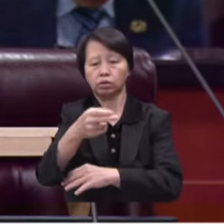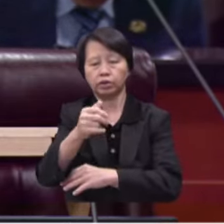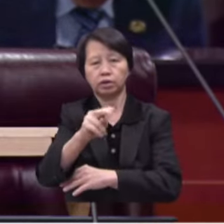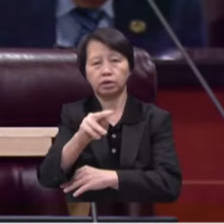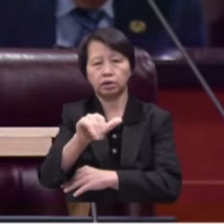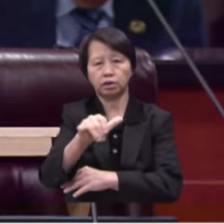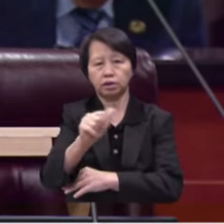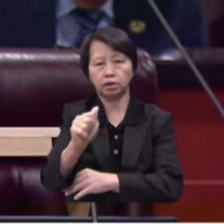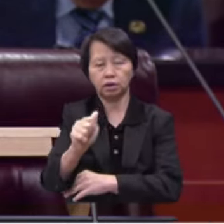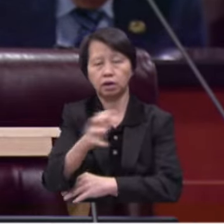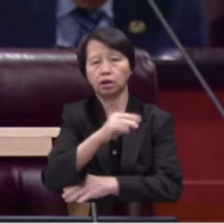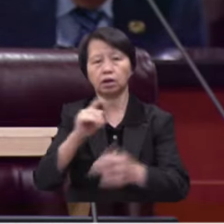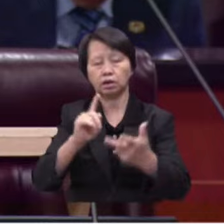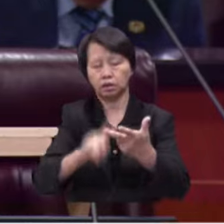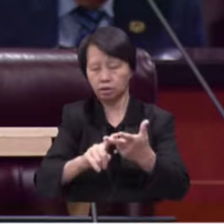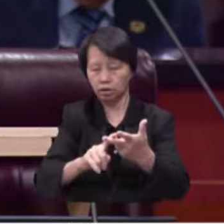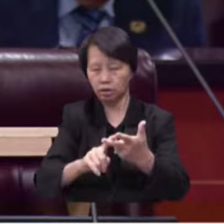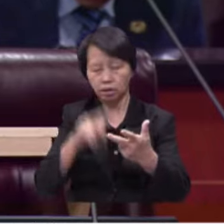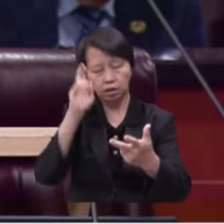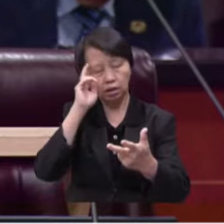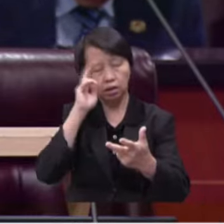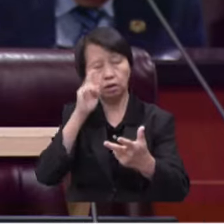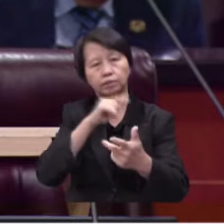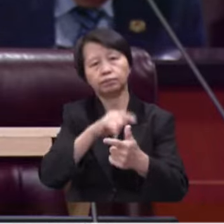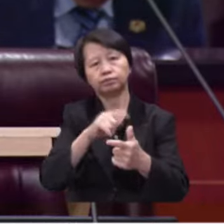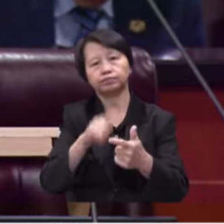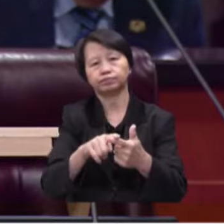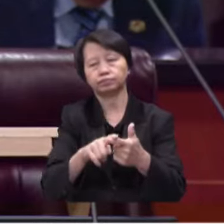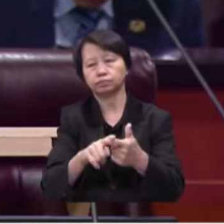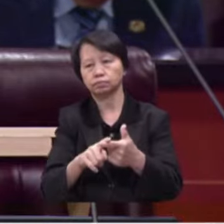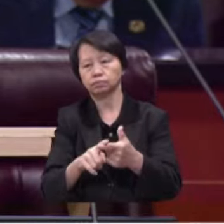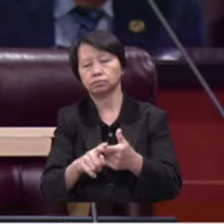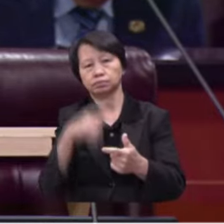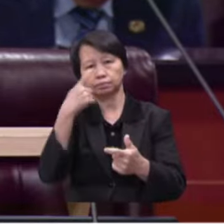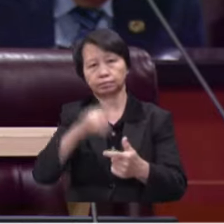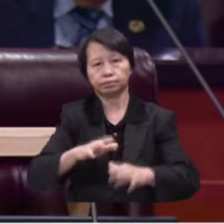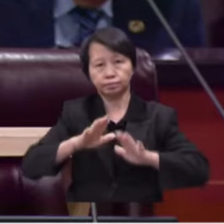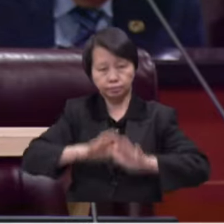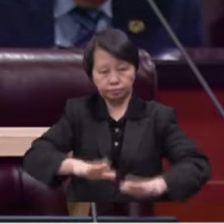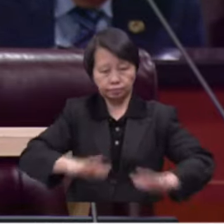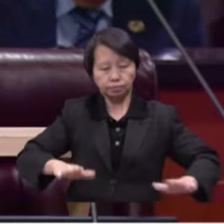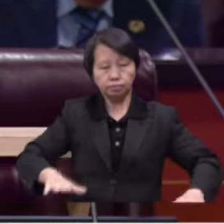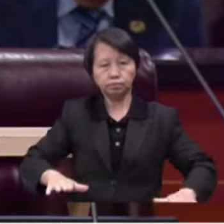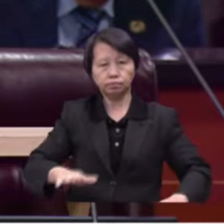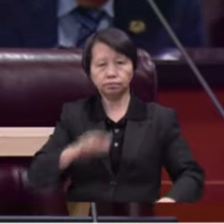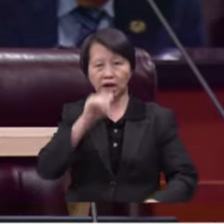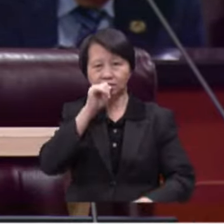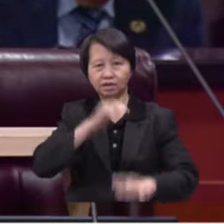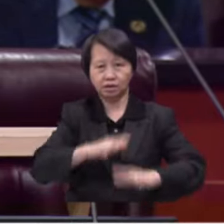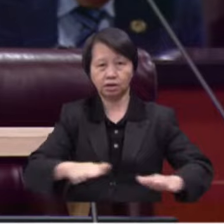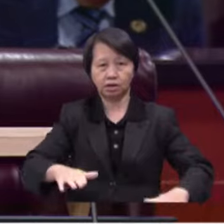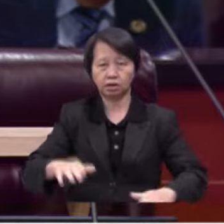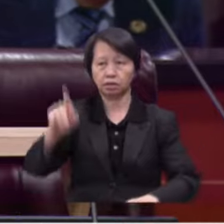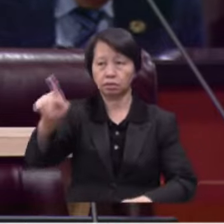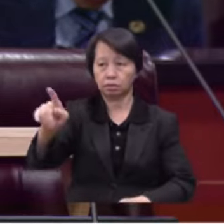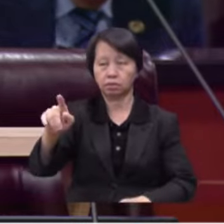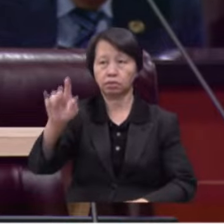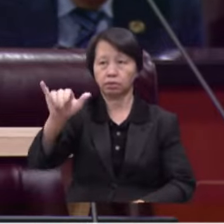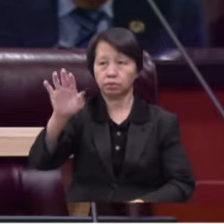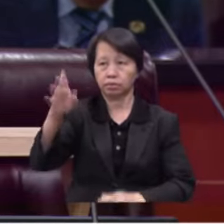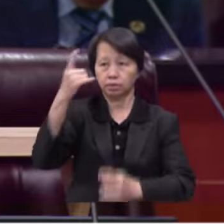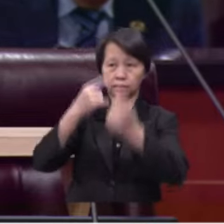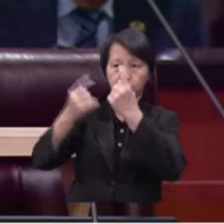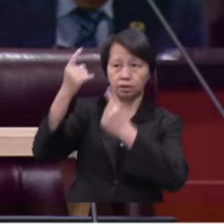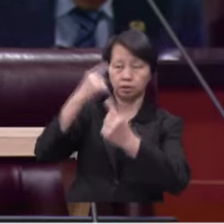dan juga seperti berikut untuk kanak-kanak tadi yang di tanya oleh